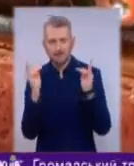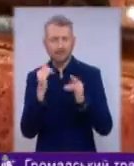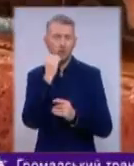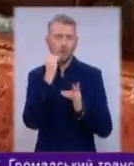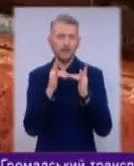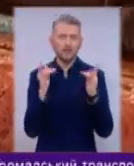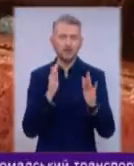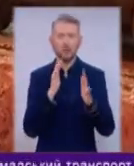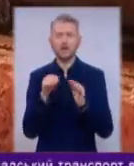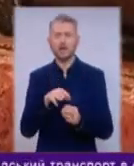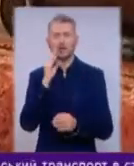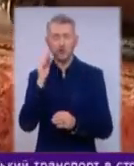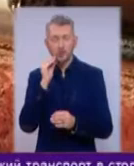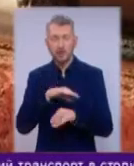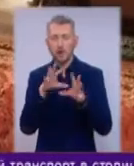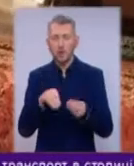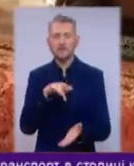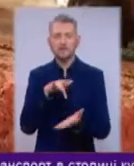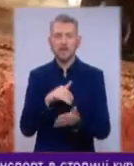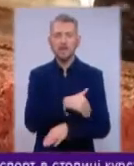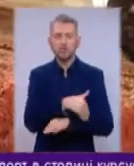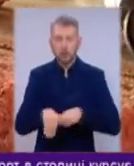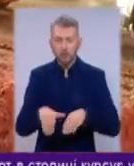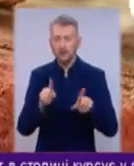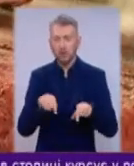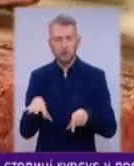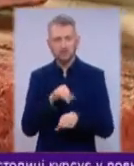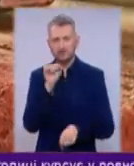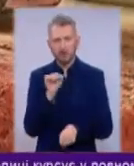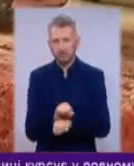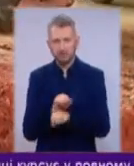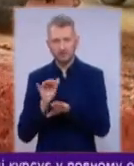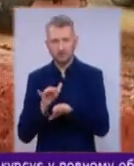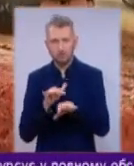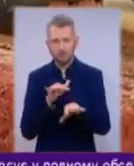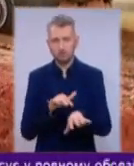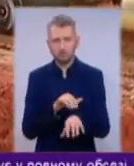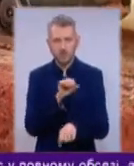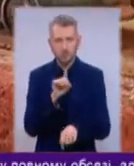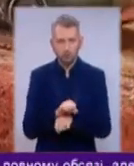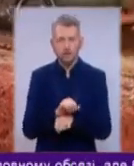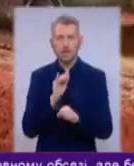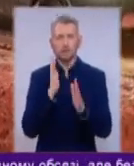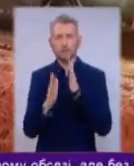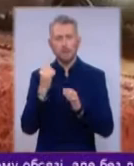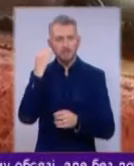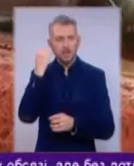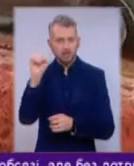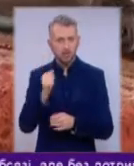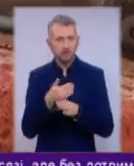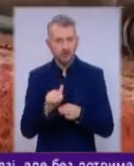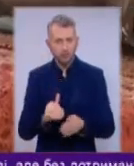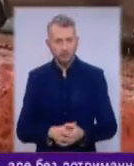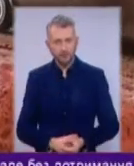бульвар Тараса Шевченка. Загалом центральні вулиці також стоять у заторах, паралізований також і проспект Перемоги